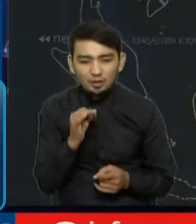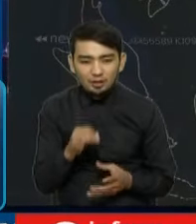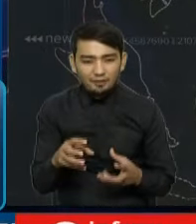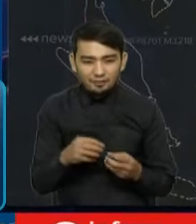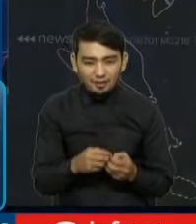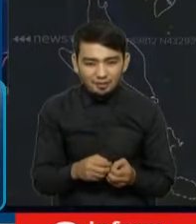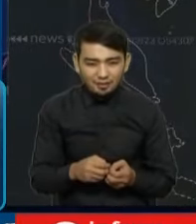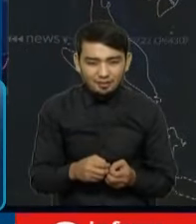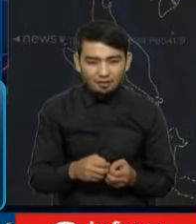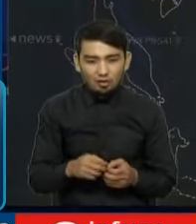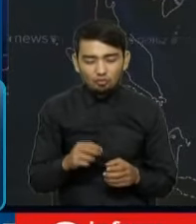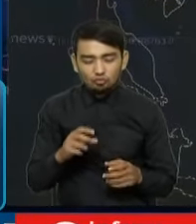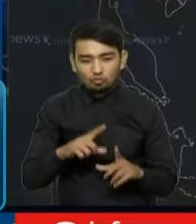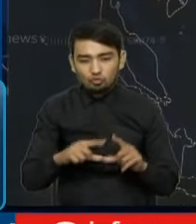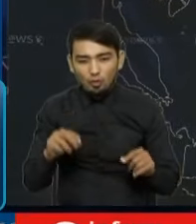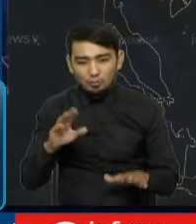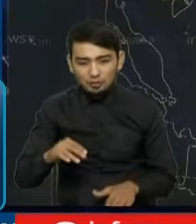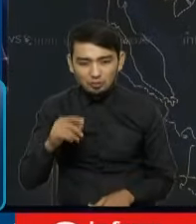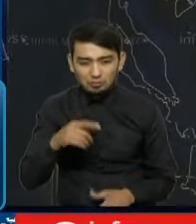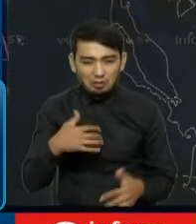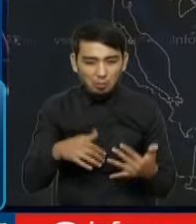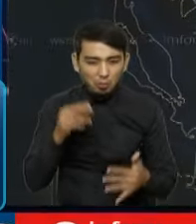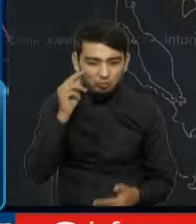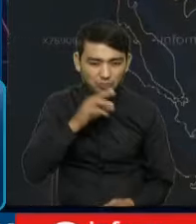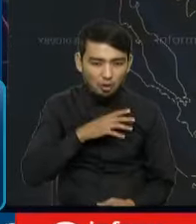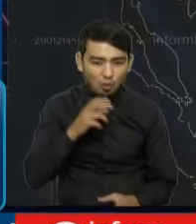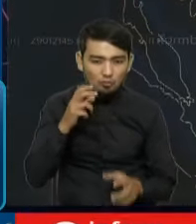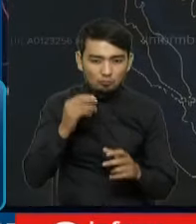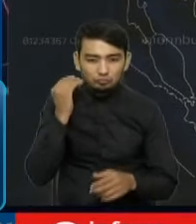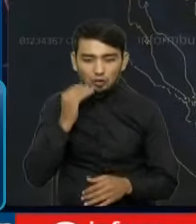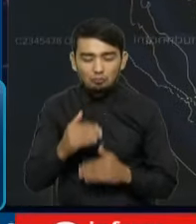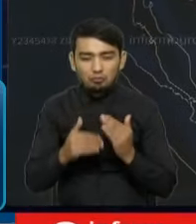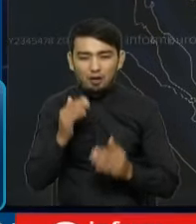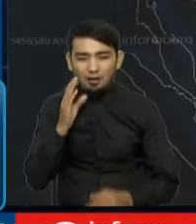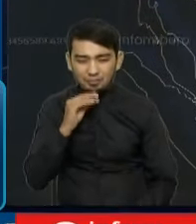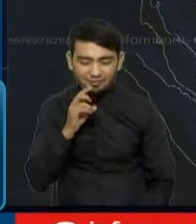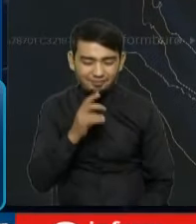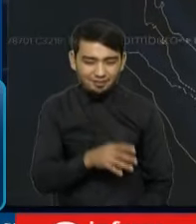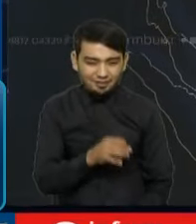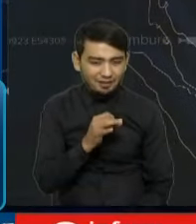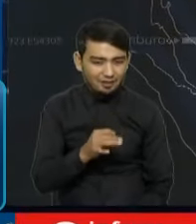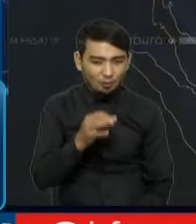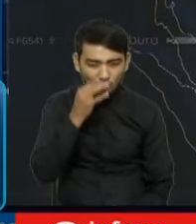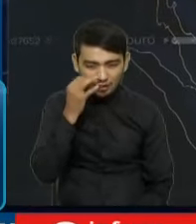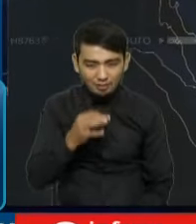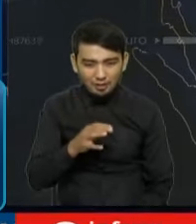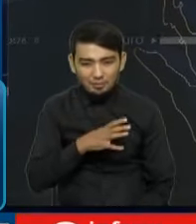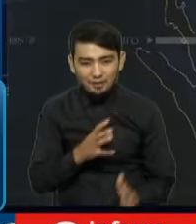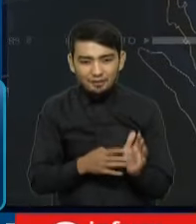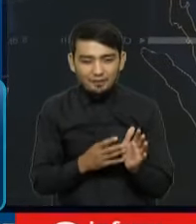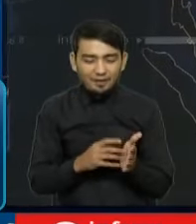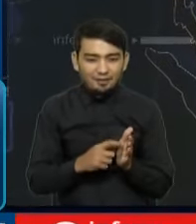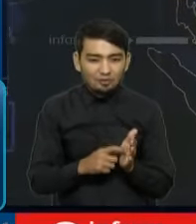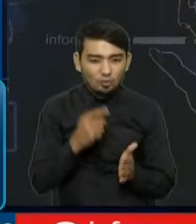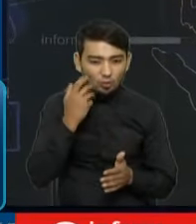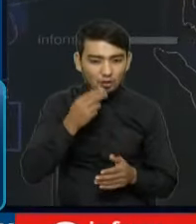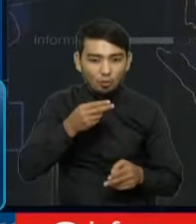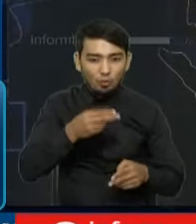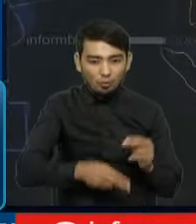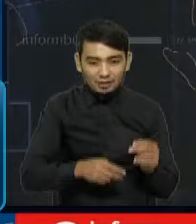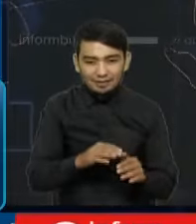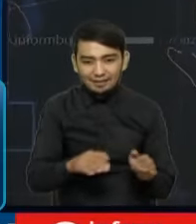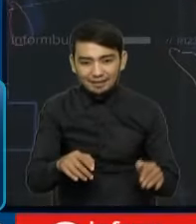Если в школе слабо учился, я не верю в то, что он в институте потянет. Знаю, что опыт Германии, когда, по-моему, 9 класс заканчивает, там детей,